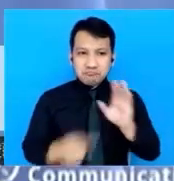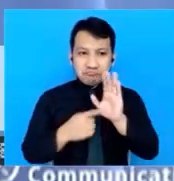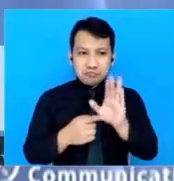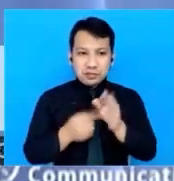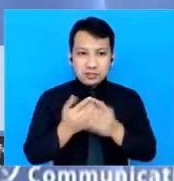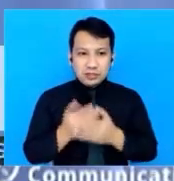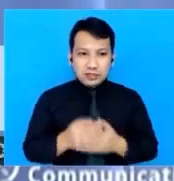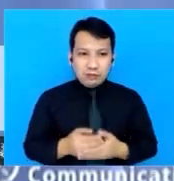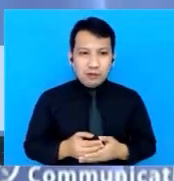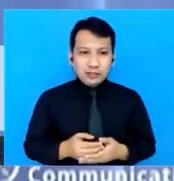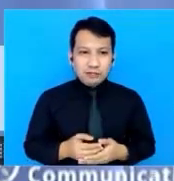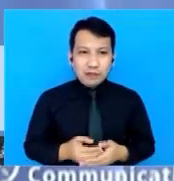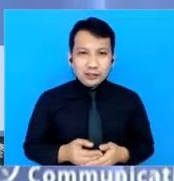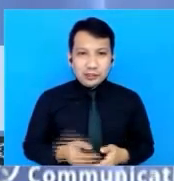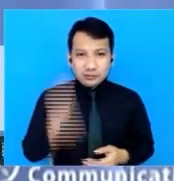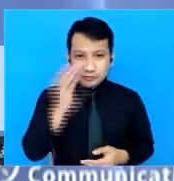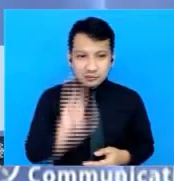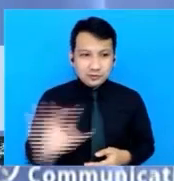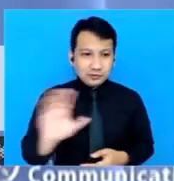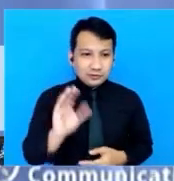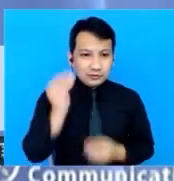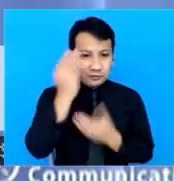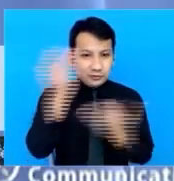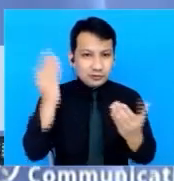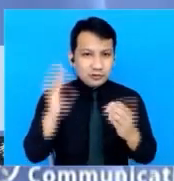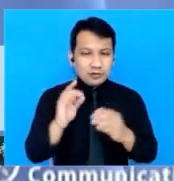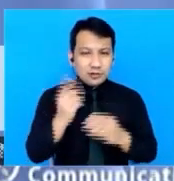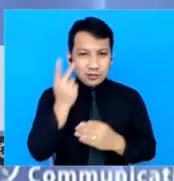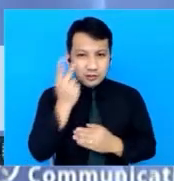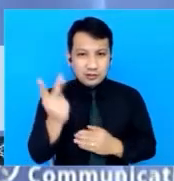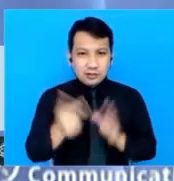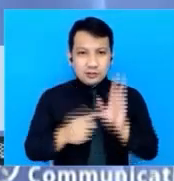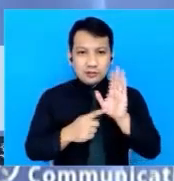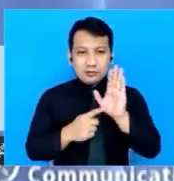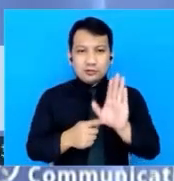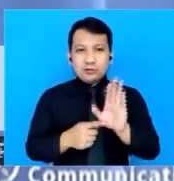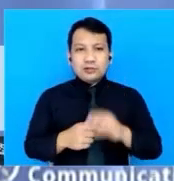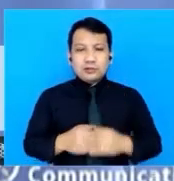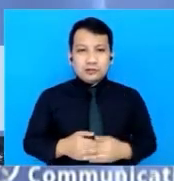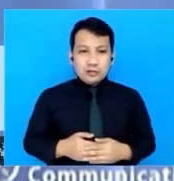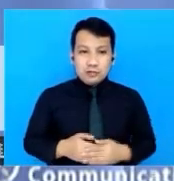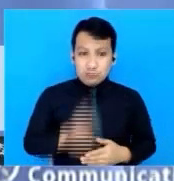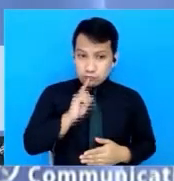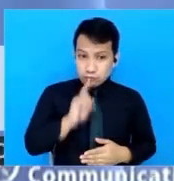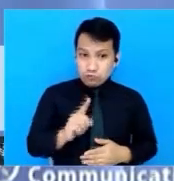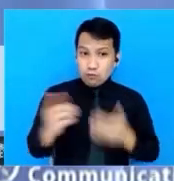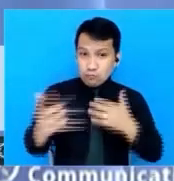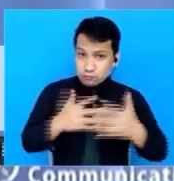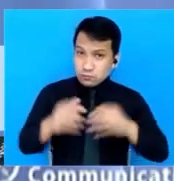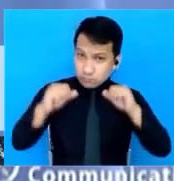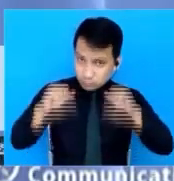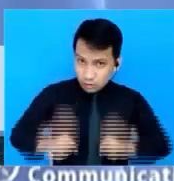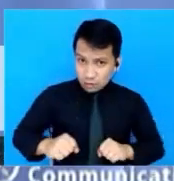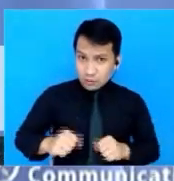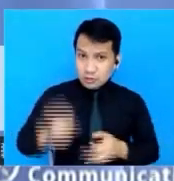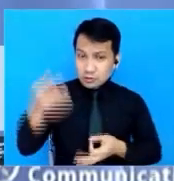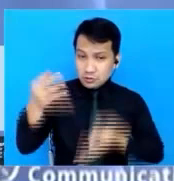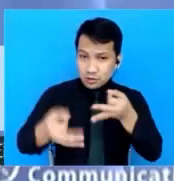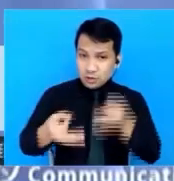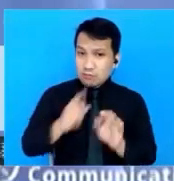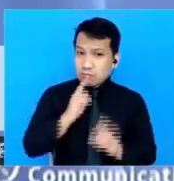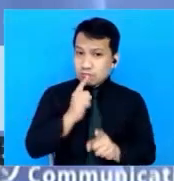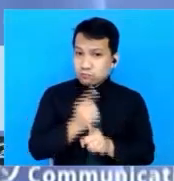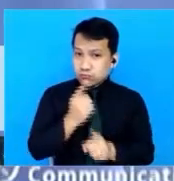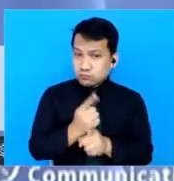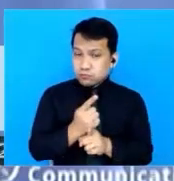be condemned for what it is. A selfish act that can neither be justified